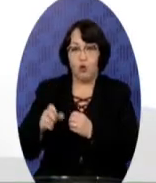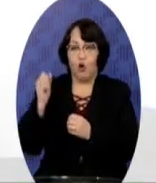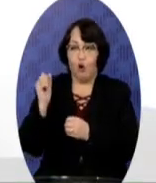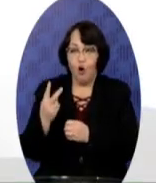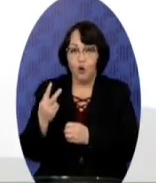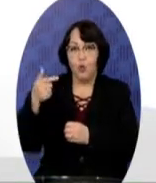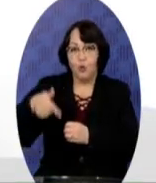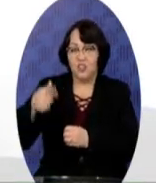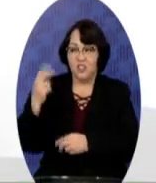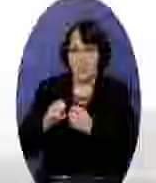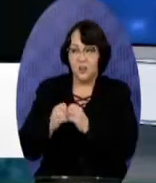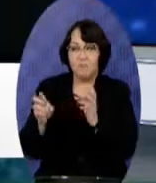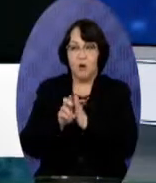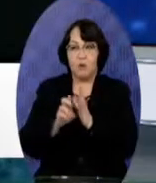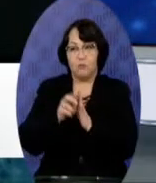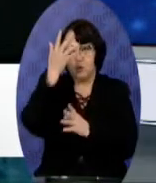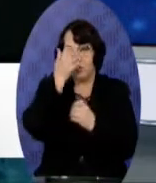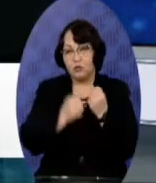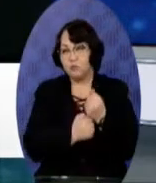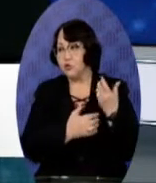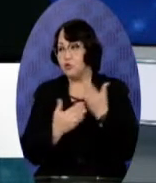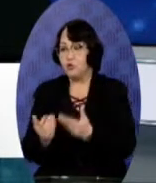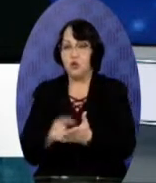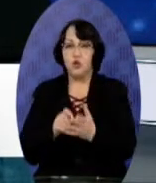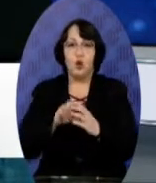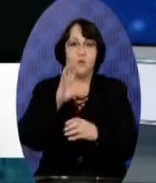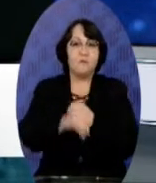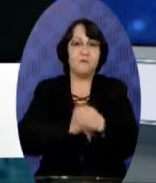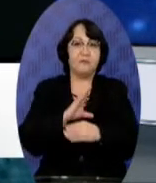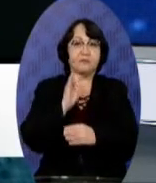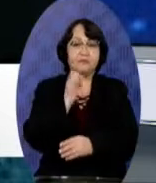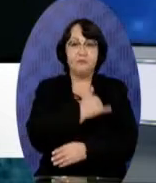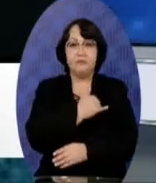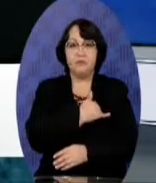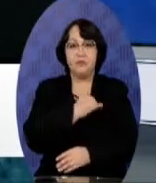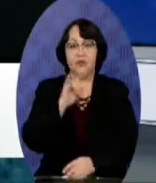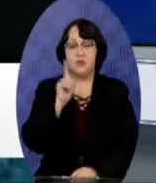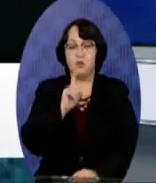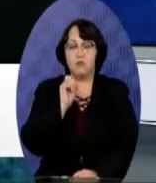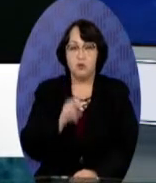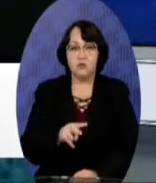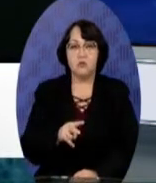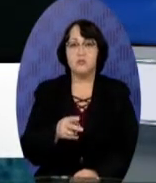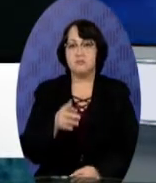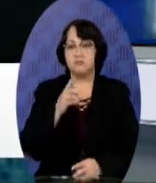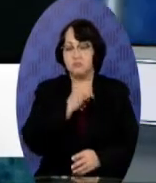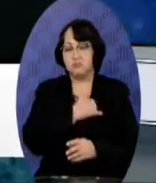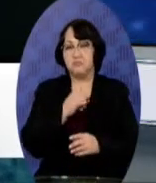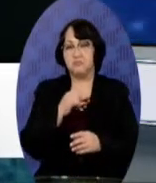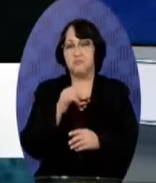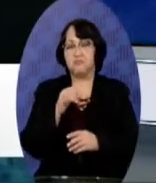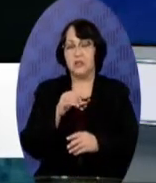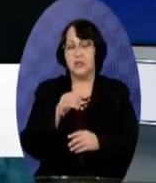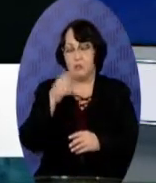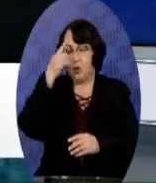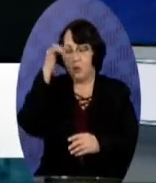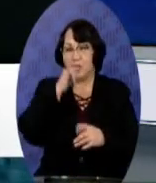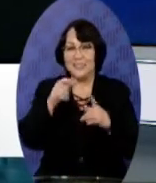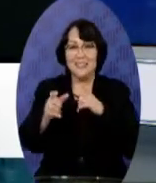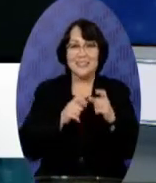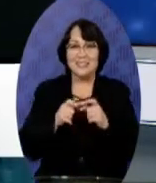тийм боломжийг нь олгох хэрэгтэй байна. За тэгвэл олон улсын валютын сангийн удирдах зөвлөлөөс манай улсыг цаашид эдийн засгийн тогтвортой өсөлтийг хангахын